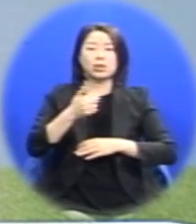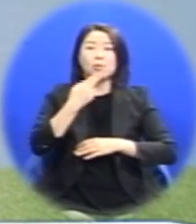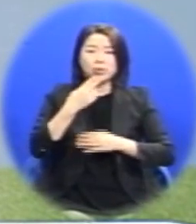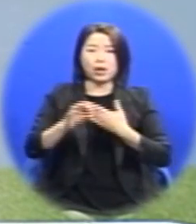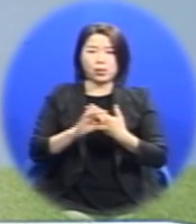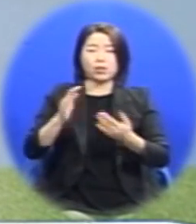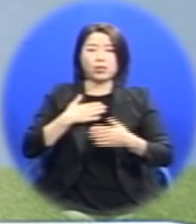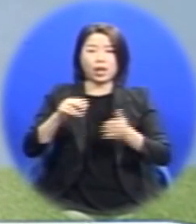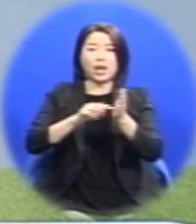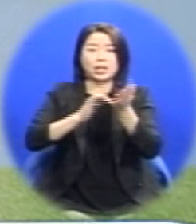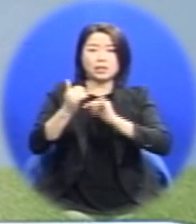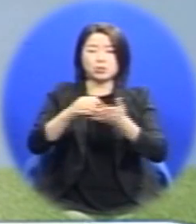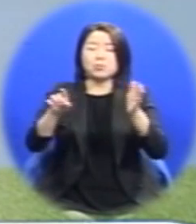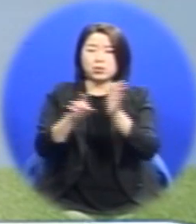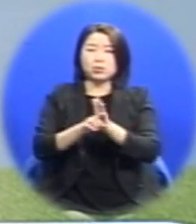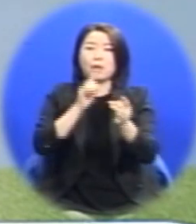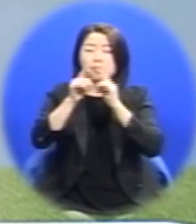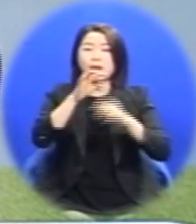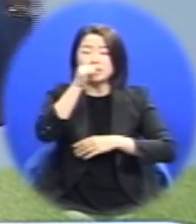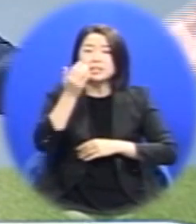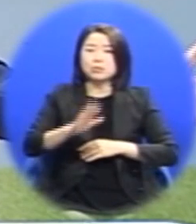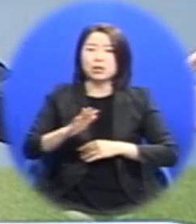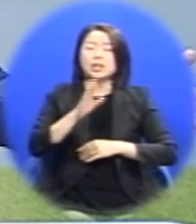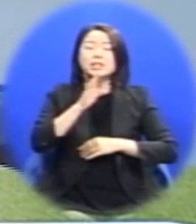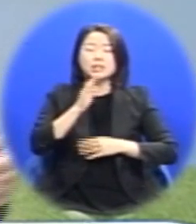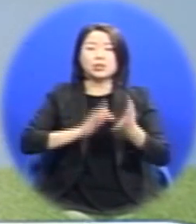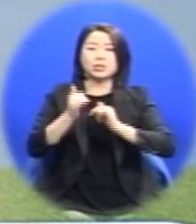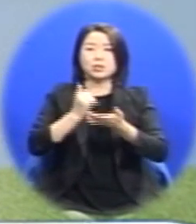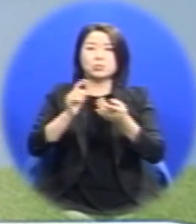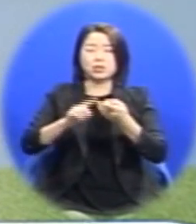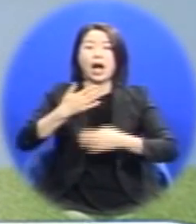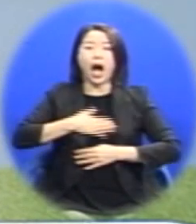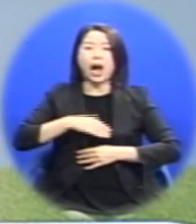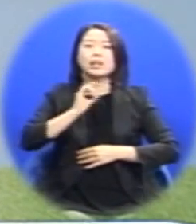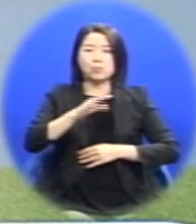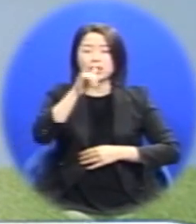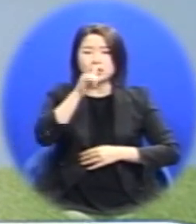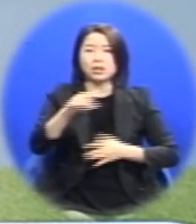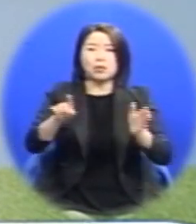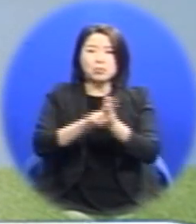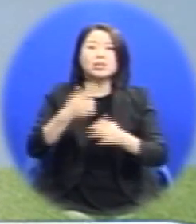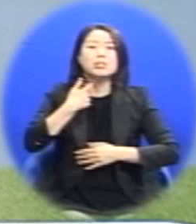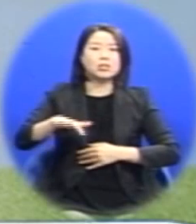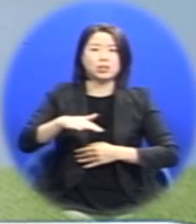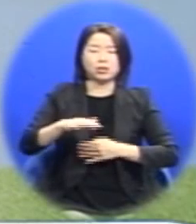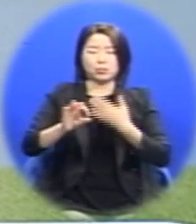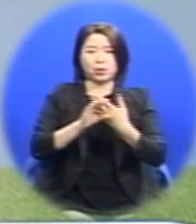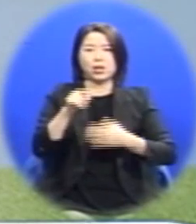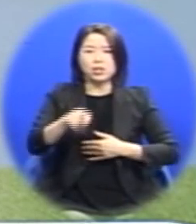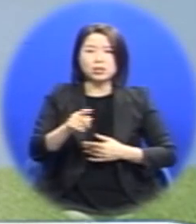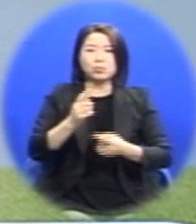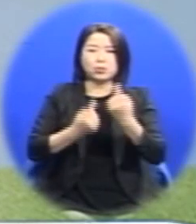내가 예수님을 믿는다고 말은 하지만 실제로는 예수님에 대해서 알기만 한 거지 믿어본 적이 없었다면 이보다도